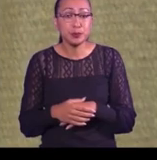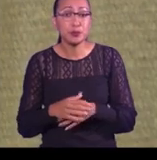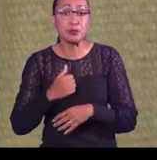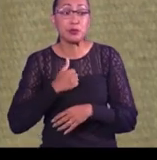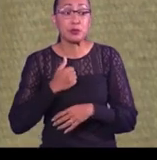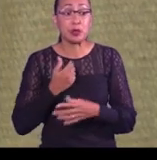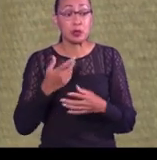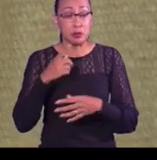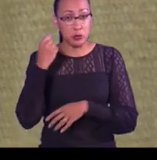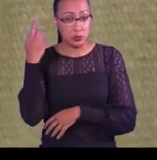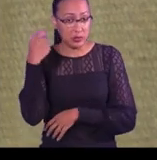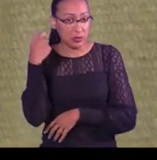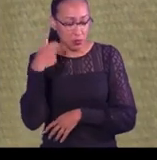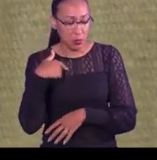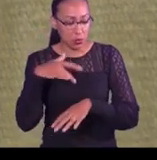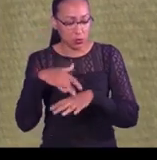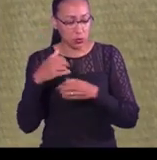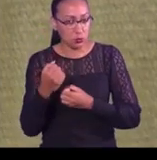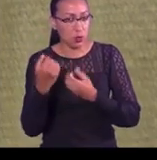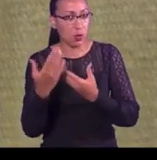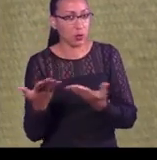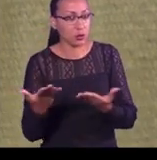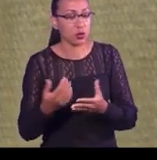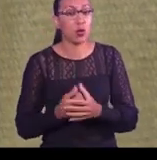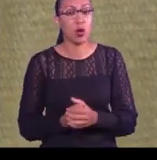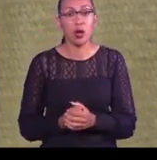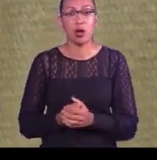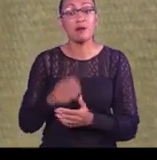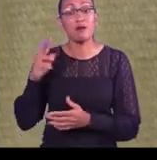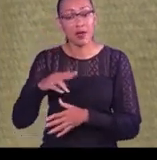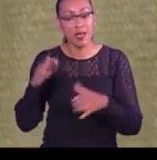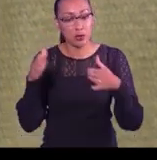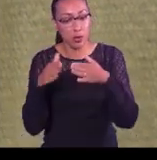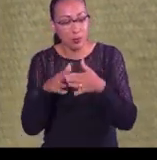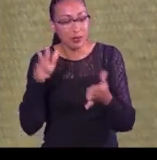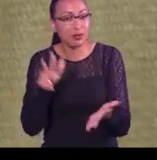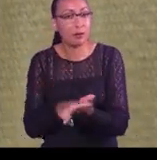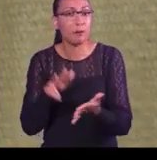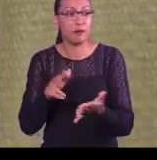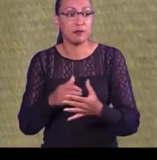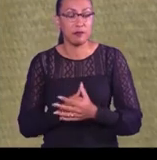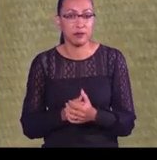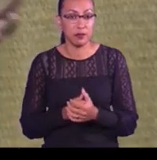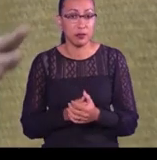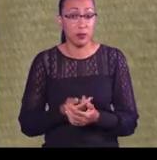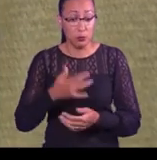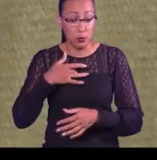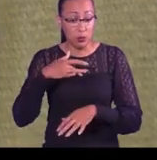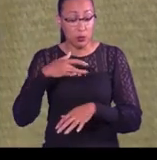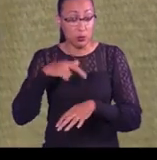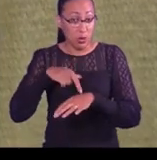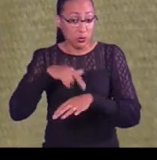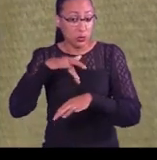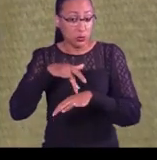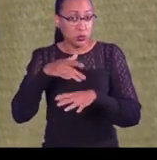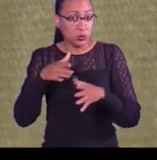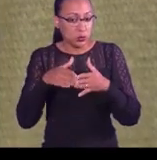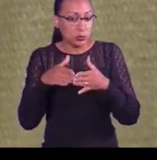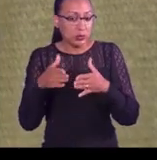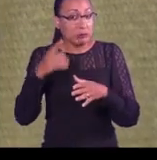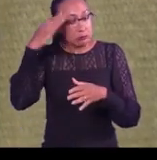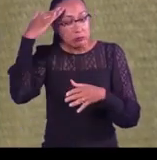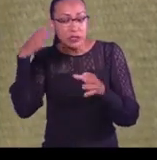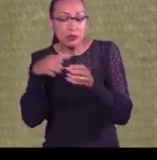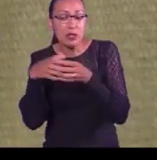proposé, bien sûr, qu'on aille vers une demande d'habilitation. Et je proposerai, bien sûr, si la majorité l'accepte, sur tous